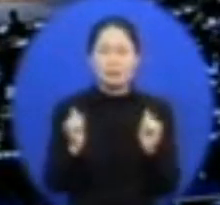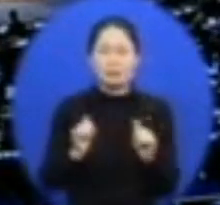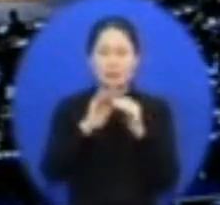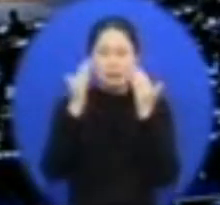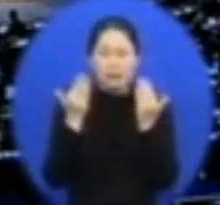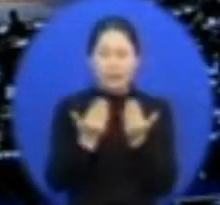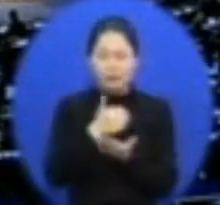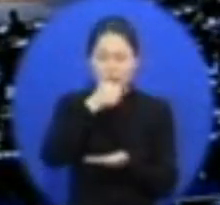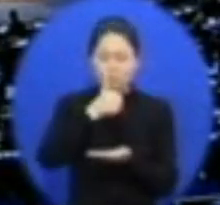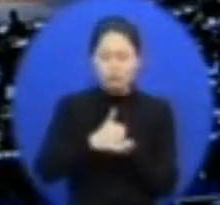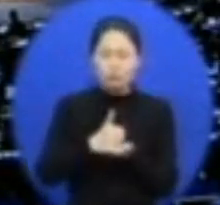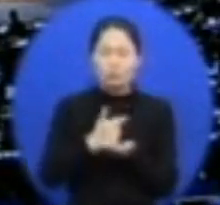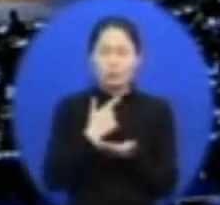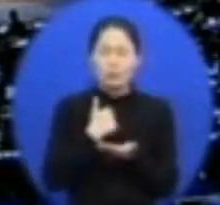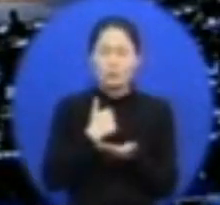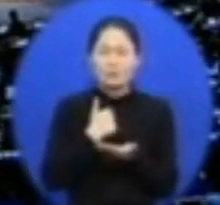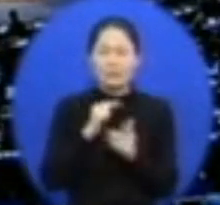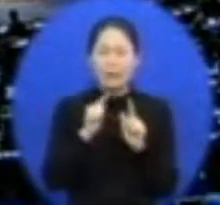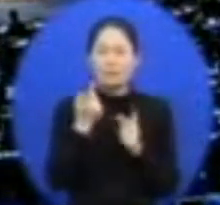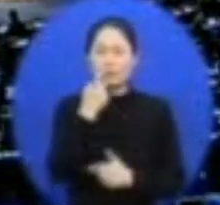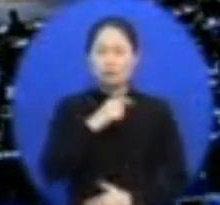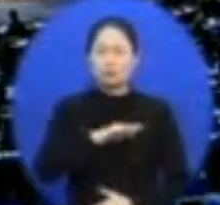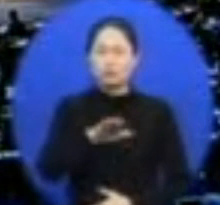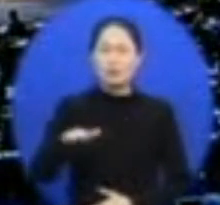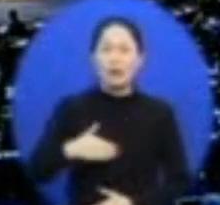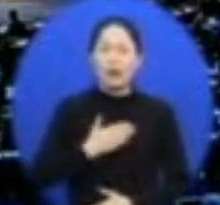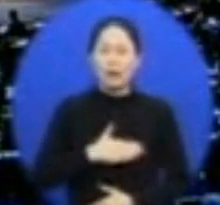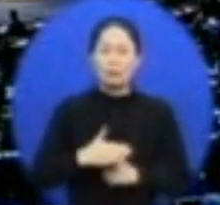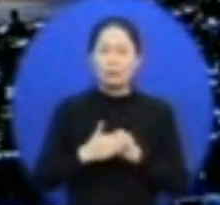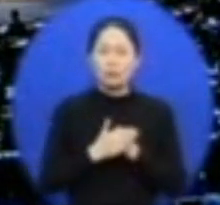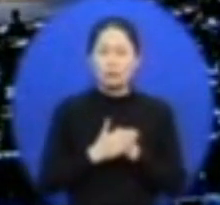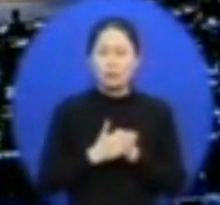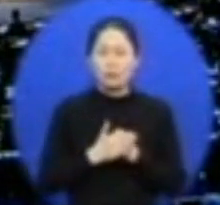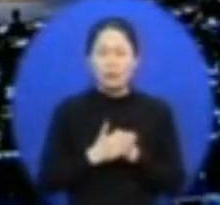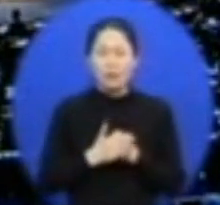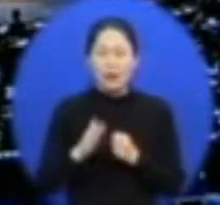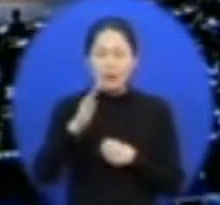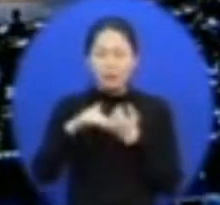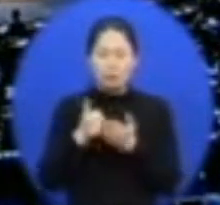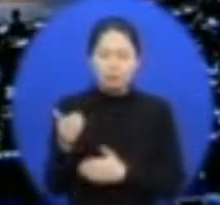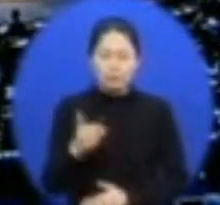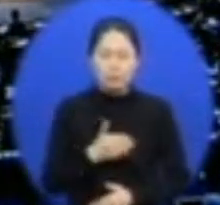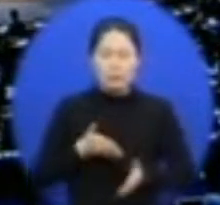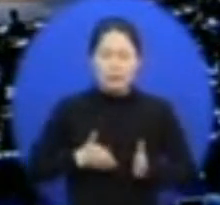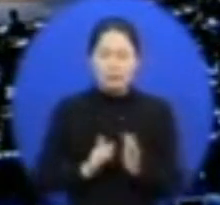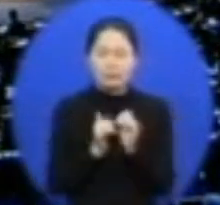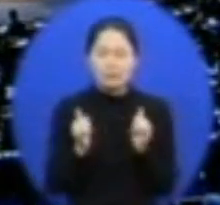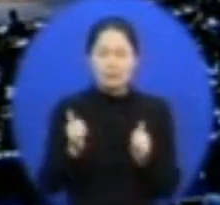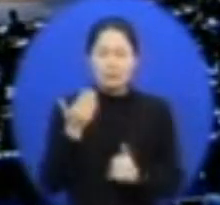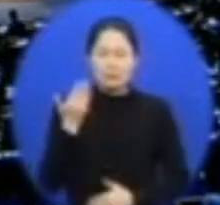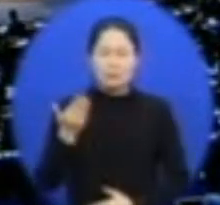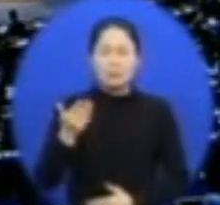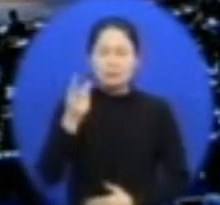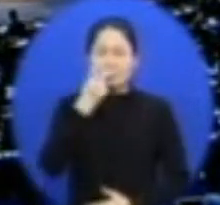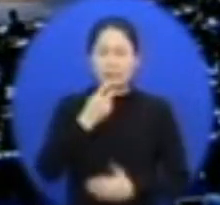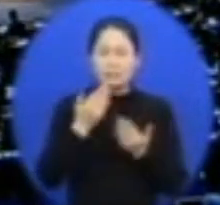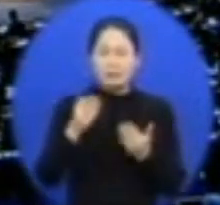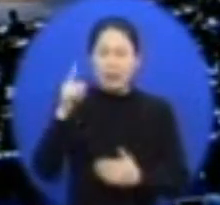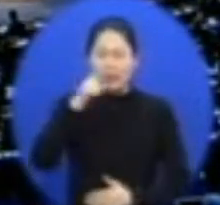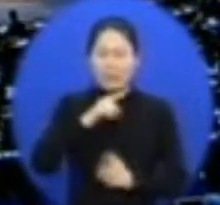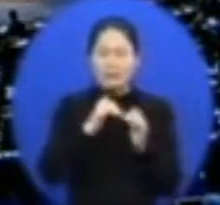범죄하지 아니하는 줄을 우리가 아노라 하나님께로 보다가 신자가 그를 찍기 심에 악한 자가 그를